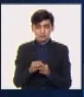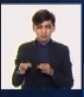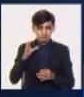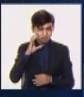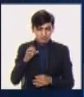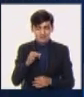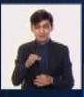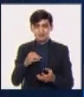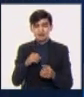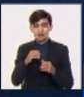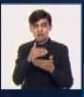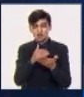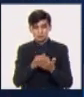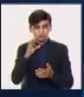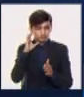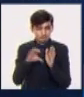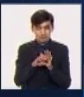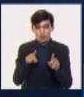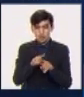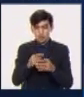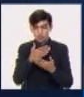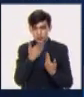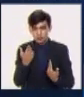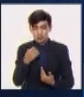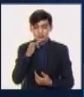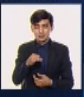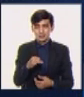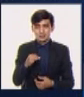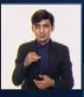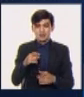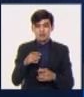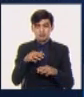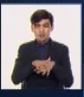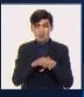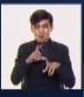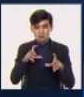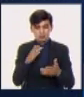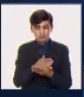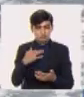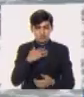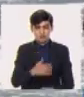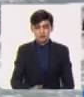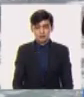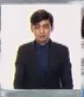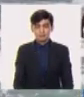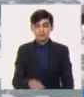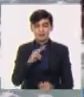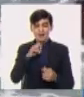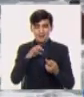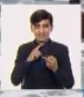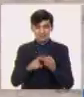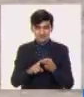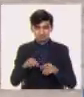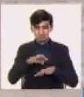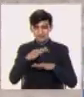соблюдается. Дезинфекционный режим, естественно, тоже не соблюдается ввиду массового скопления людей. Карантин күшейтілсе